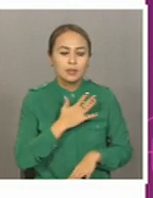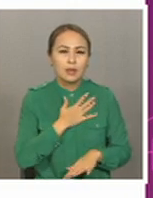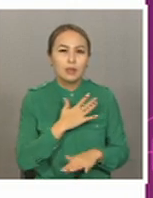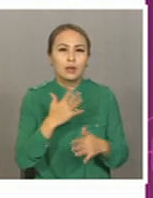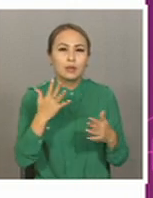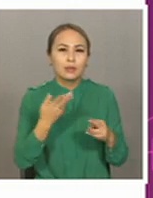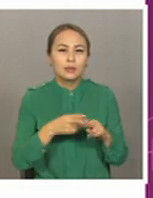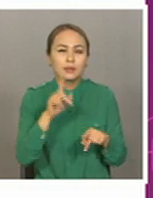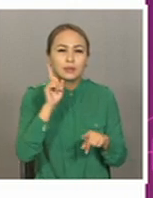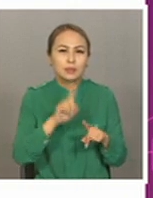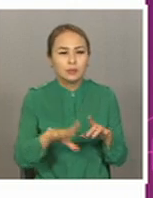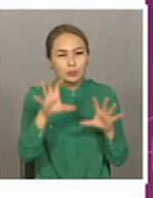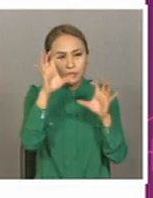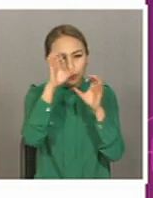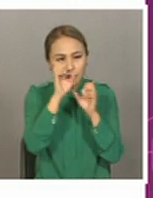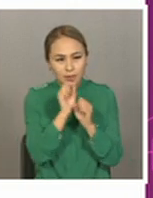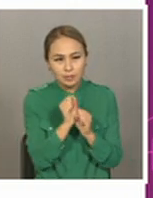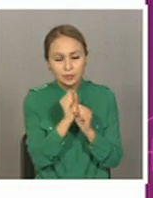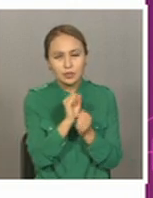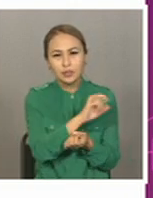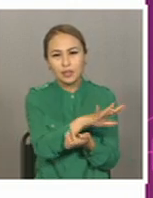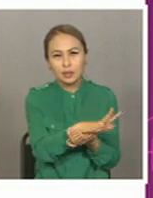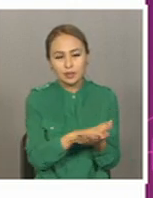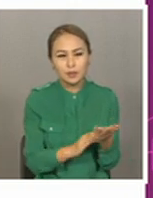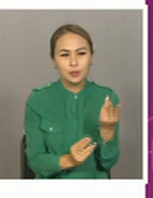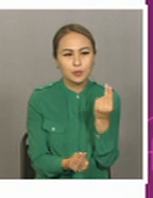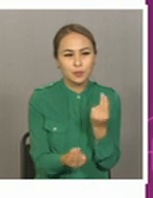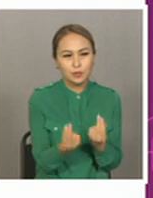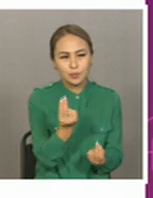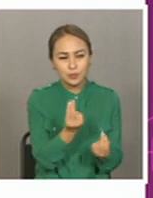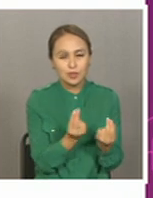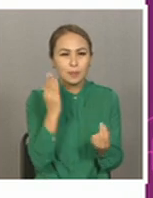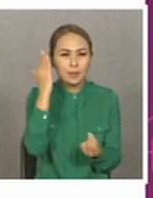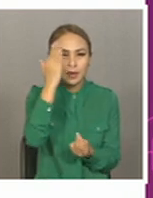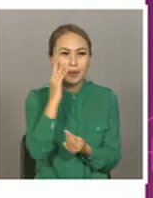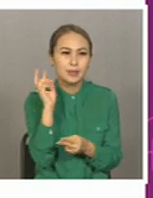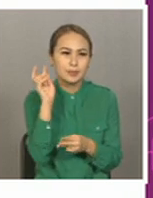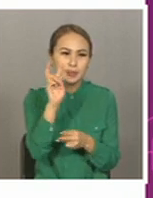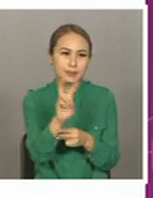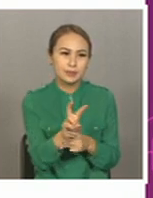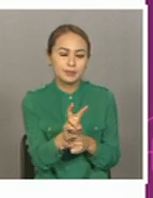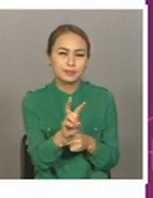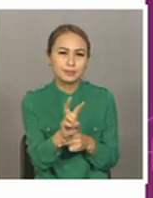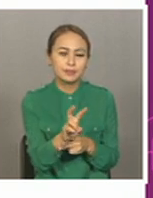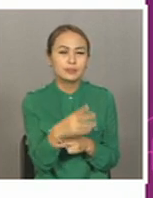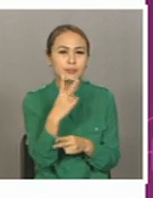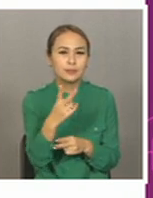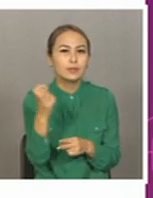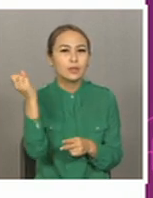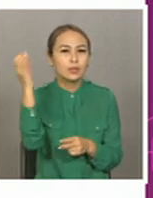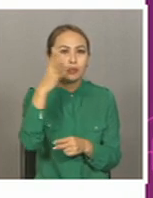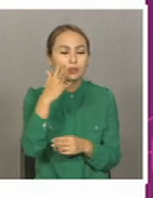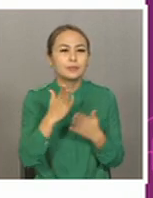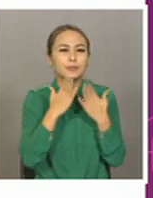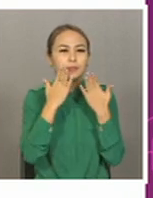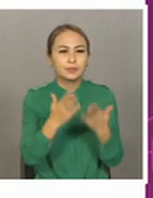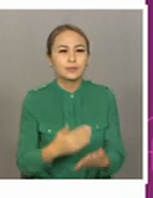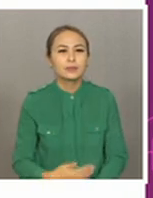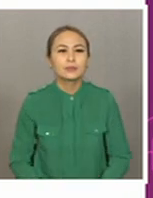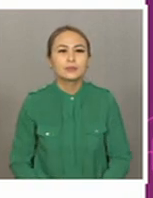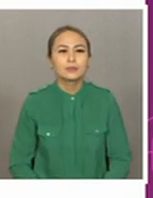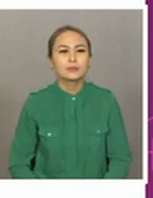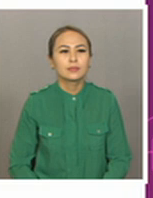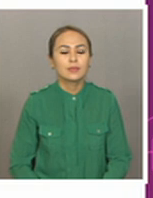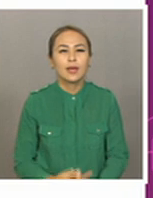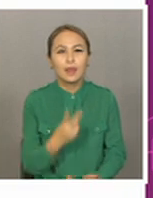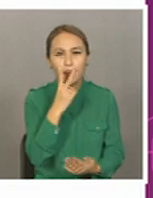тезақ ұйықтап қаламыз. Жалғасына ойынның түсімізде барамыз. Енді күн өлеңін оқиық.